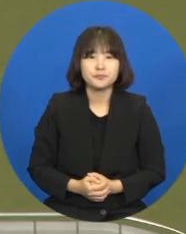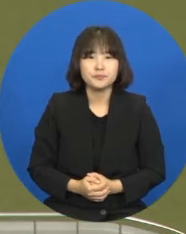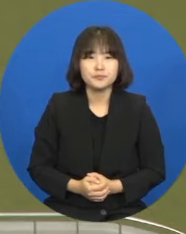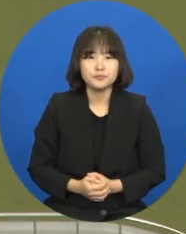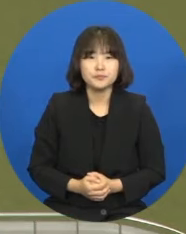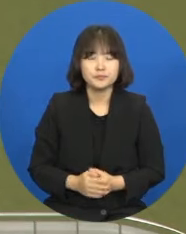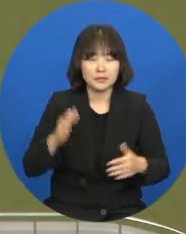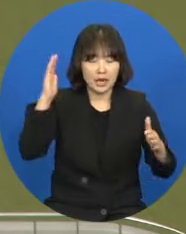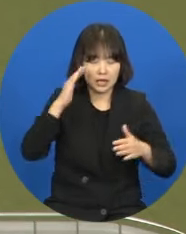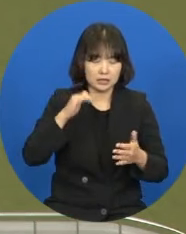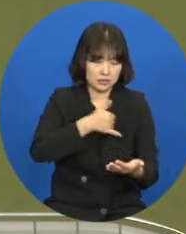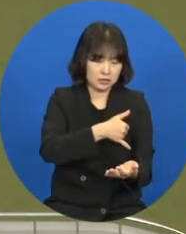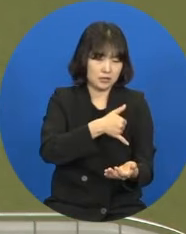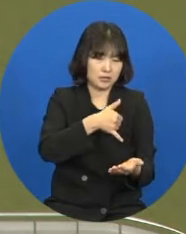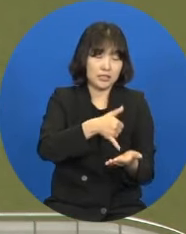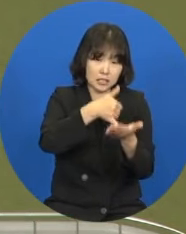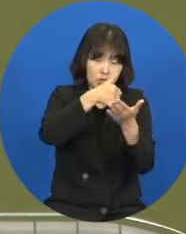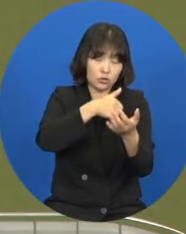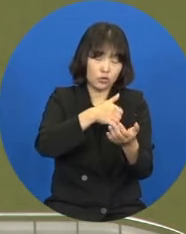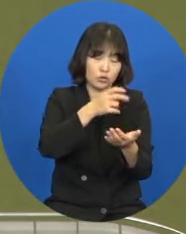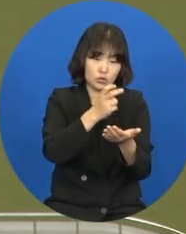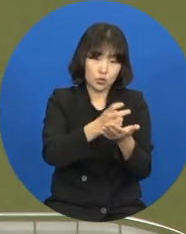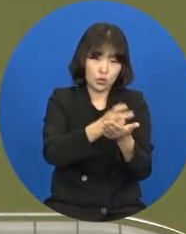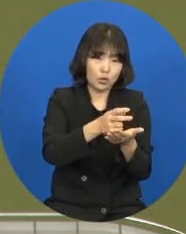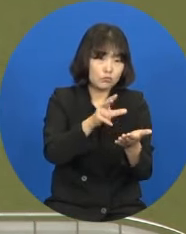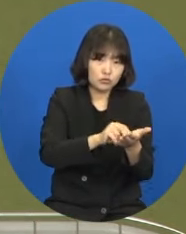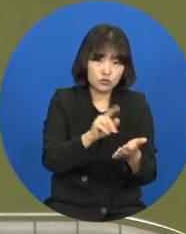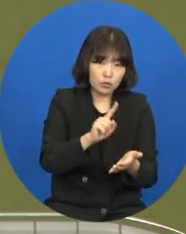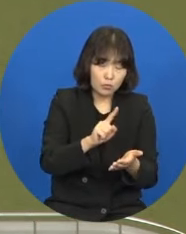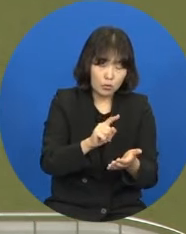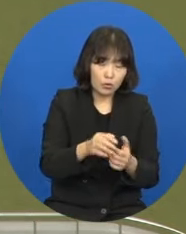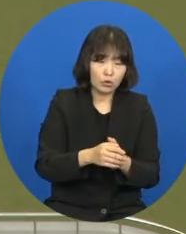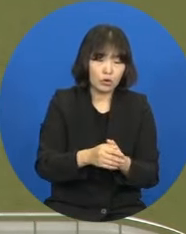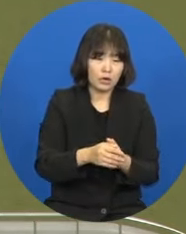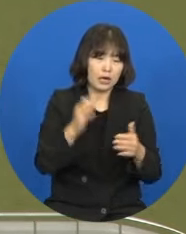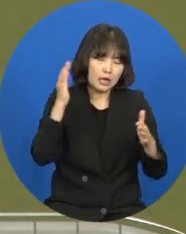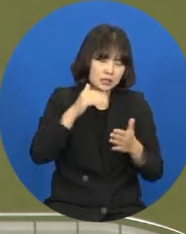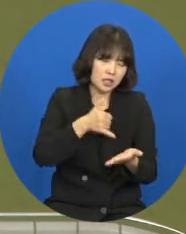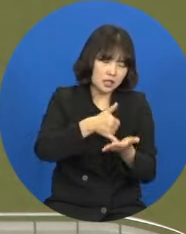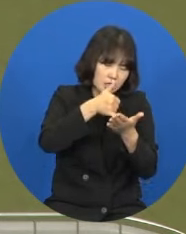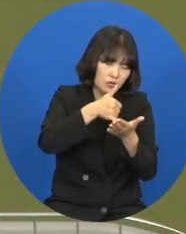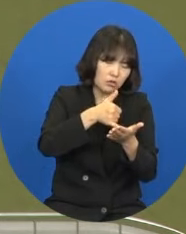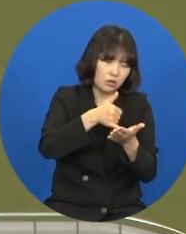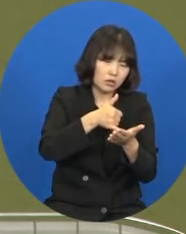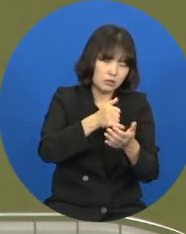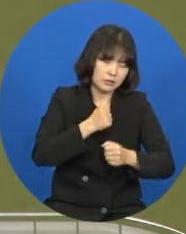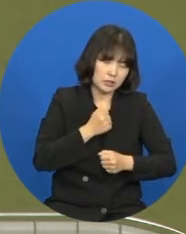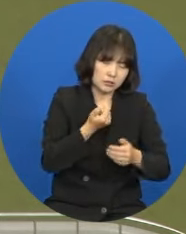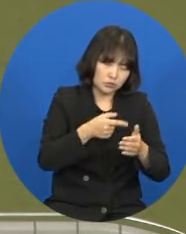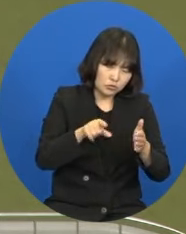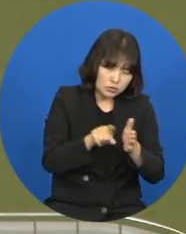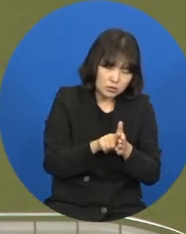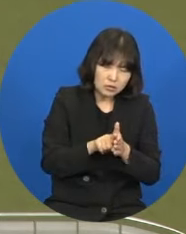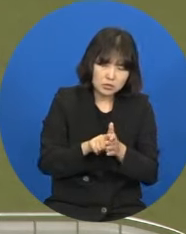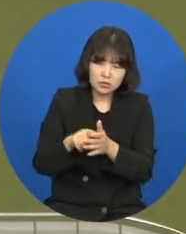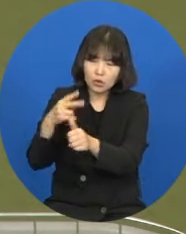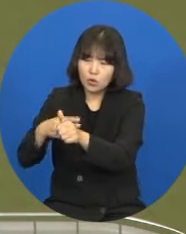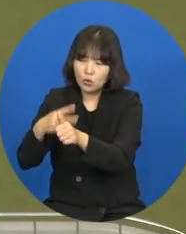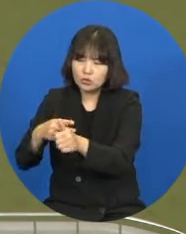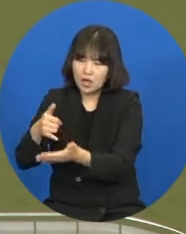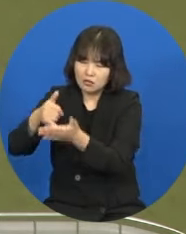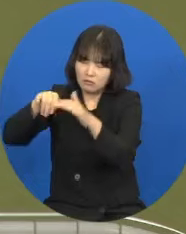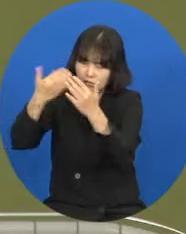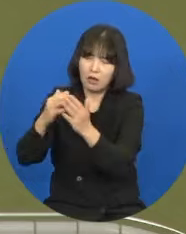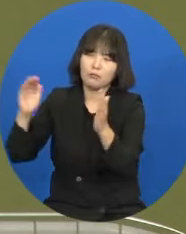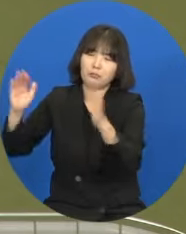학생 인권 조의 문제가 뭐였습니까 학생의 인권을 지킨다고 하면서 교사의 권위를 완전 다 무너뜨려 났어요 뭐 하나 징계하지